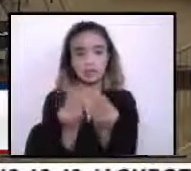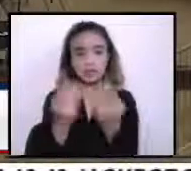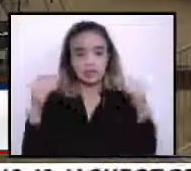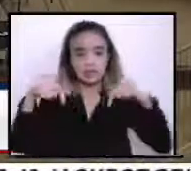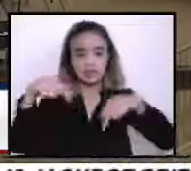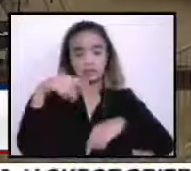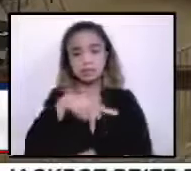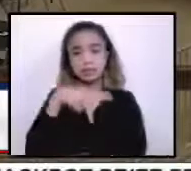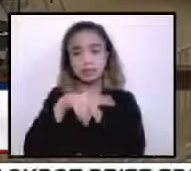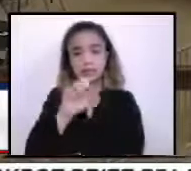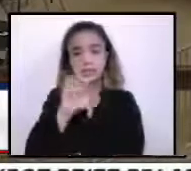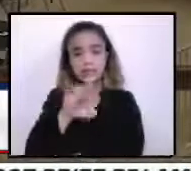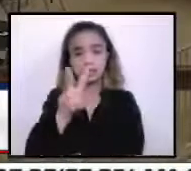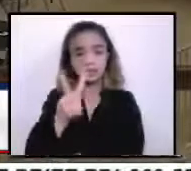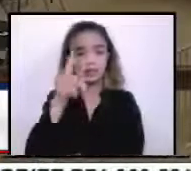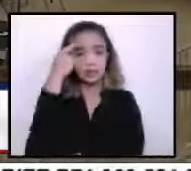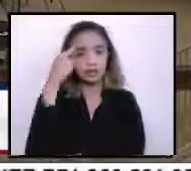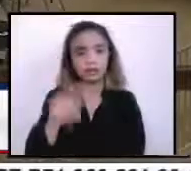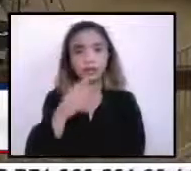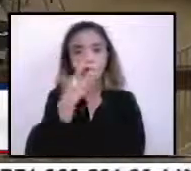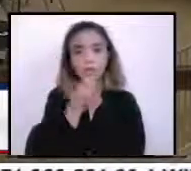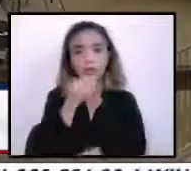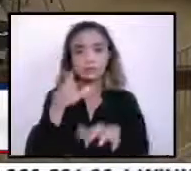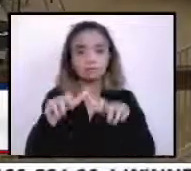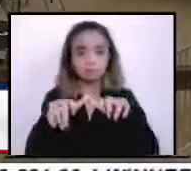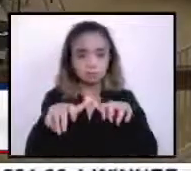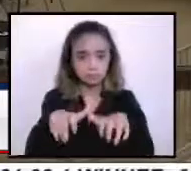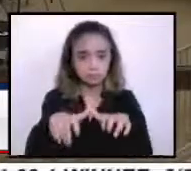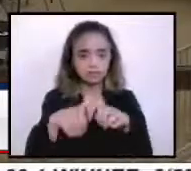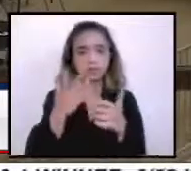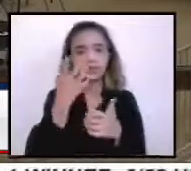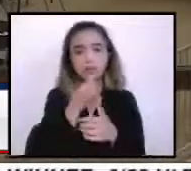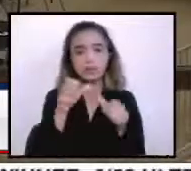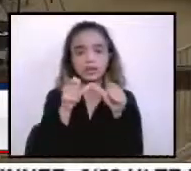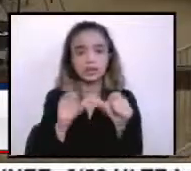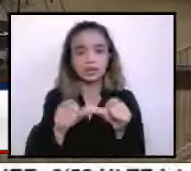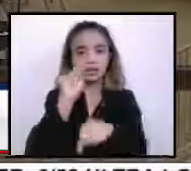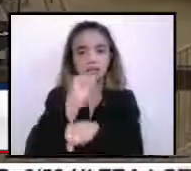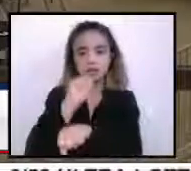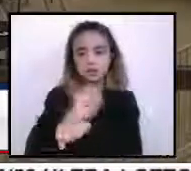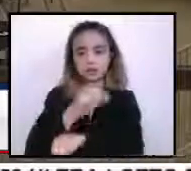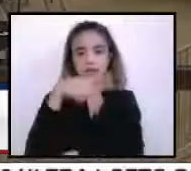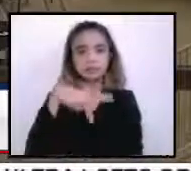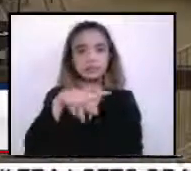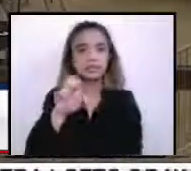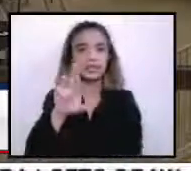PPCRB para sa mga magma-manual encode o magpapatuloy ng trabaho dito sa PPCRB.